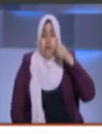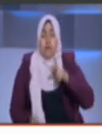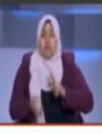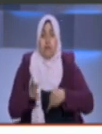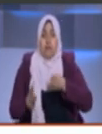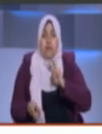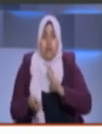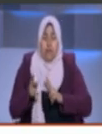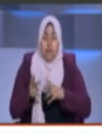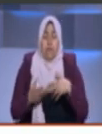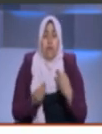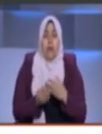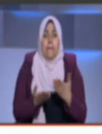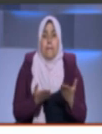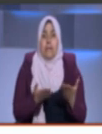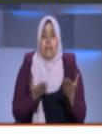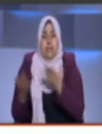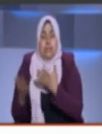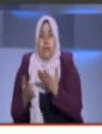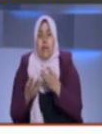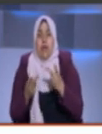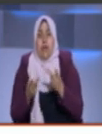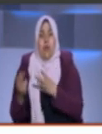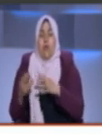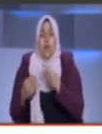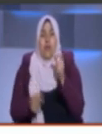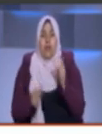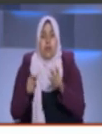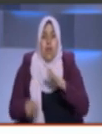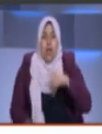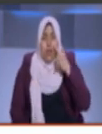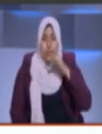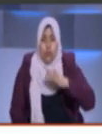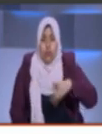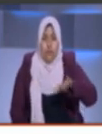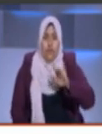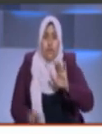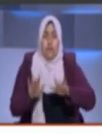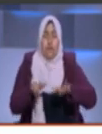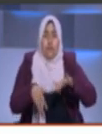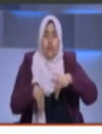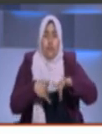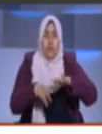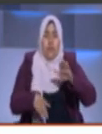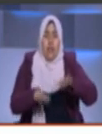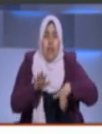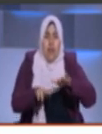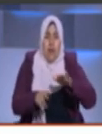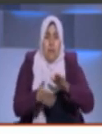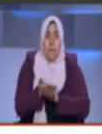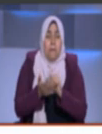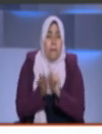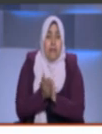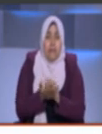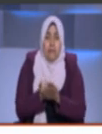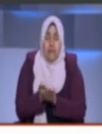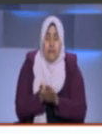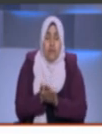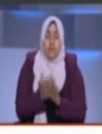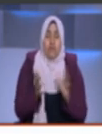في استقبال الذين هم ينامون في الشوارع اللي مسمين بالاسدياف، وتوفير لهم